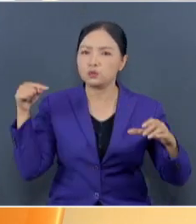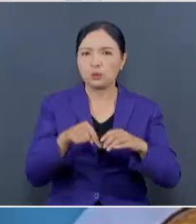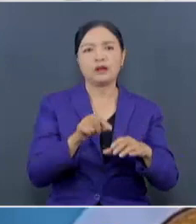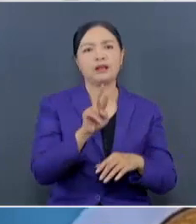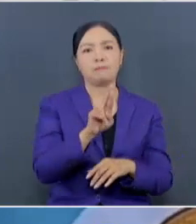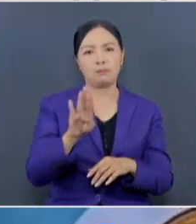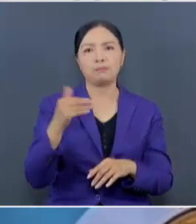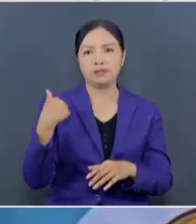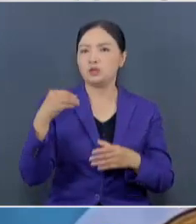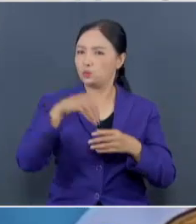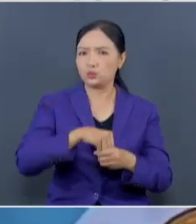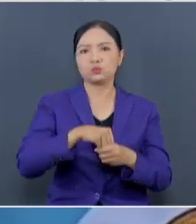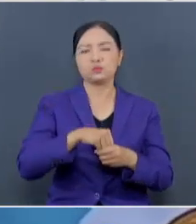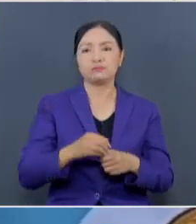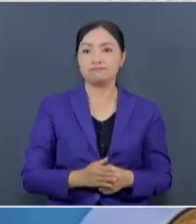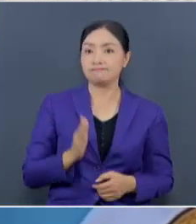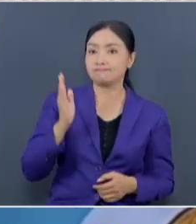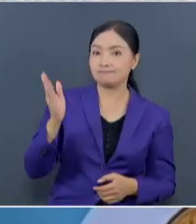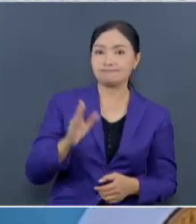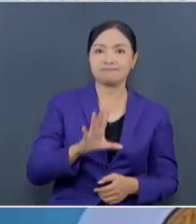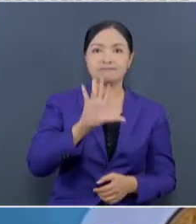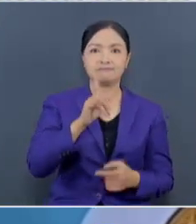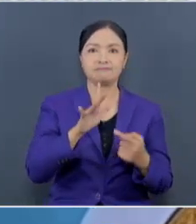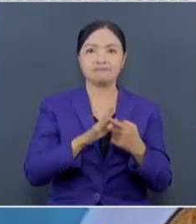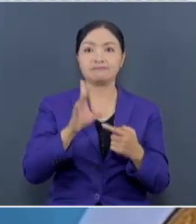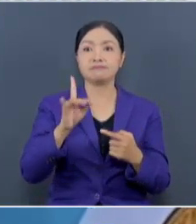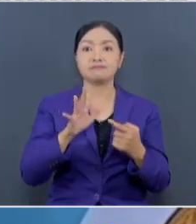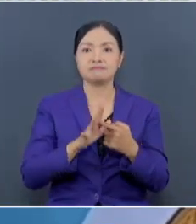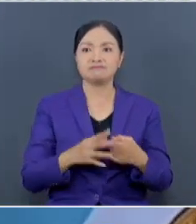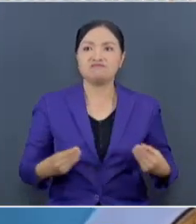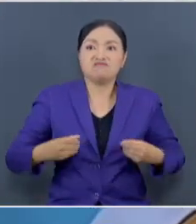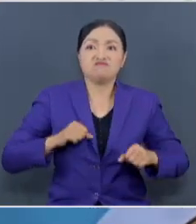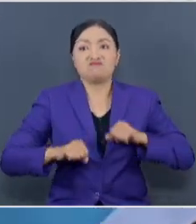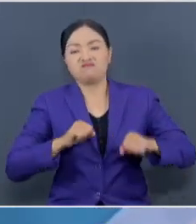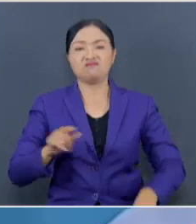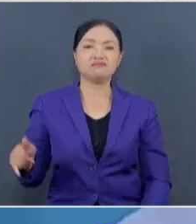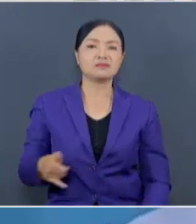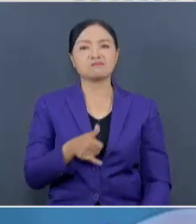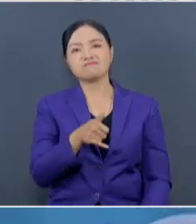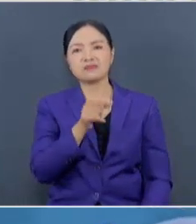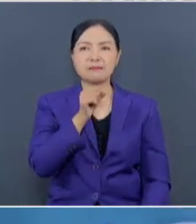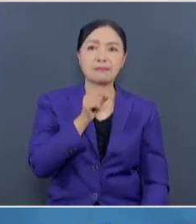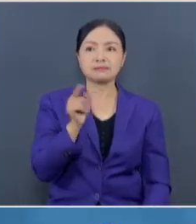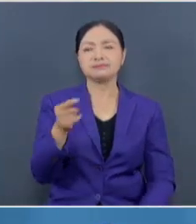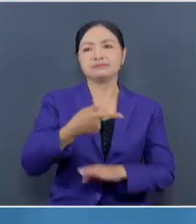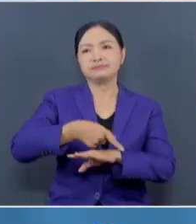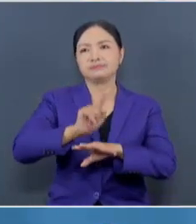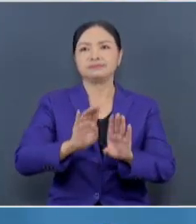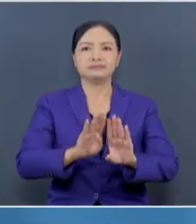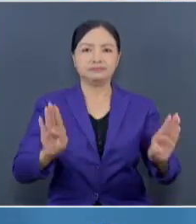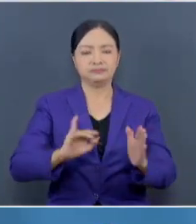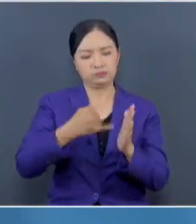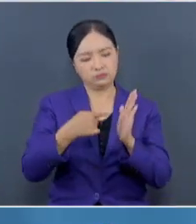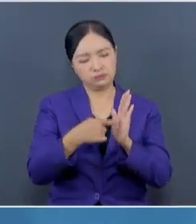นี่ท่านนี้เลยฮะคุณชาดาไทเศษ อู้แต่งตัวปราบมาเฟีย แต่งตัววัยรุ่นมาท่านรัฐมนตรีช่วยมหาดไทยฮะเป็นประธานเปิดงานที่จังหวัดอุทัยธ